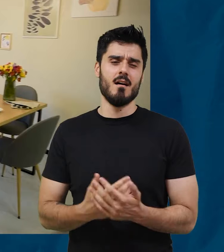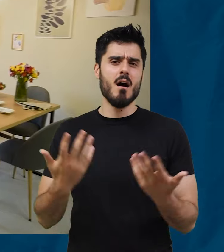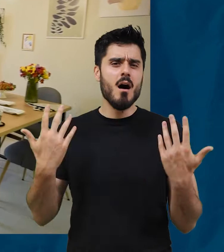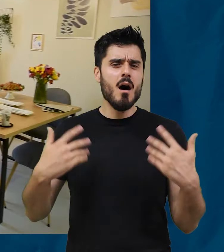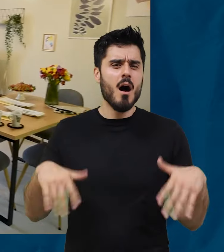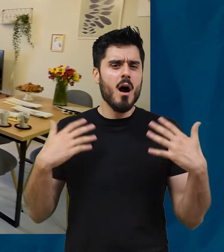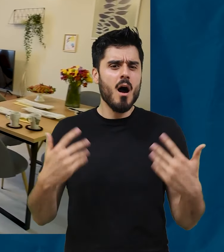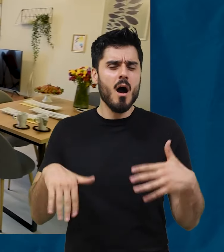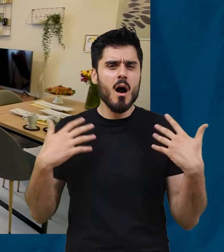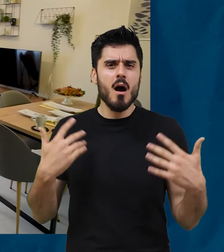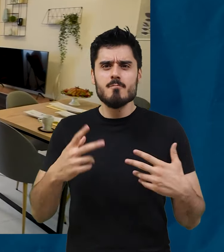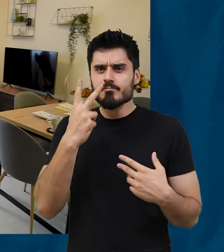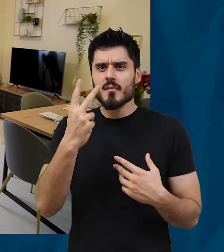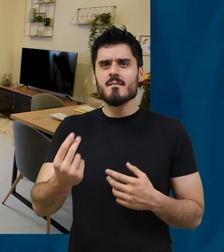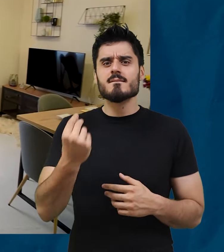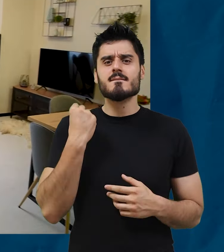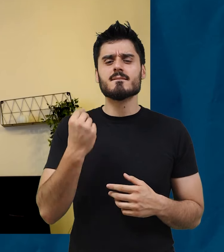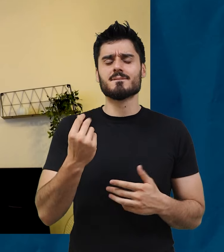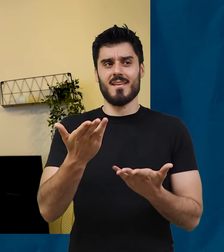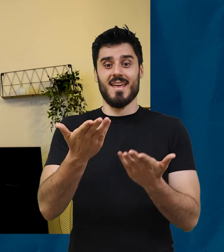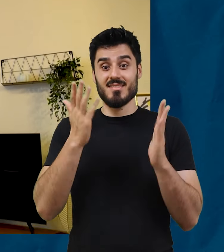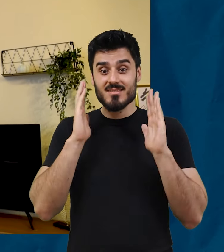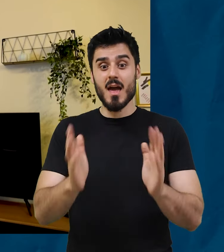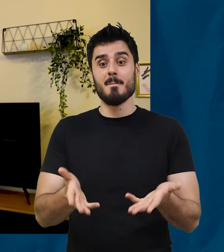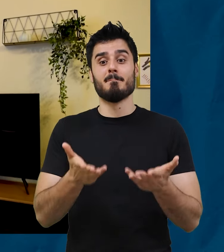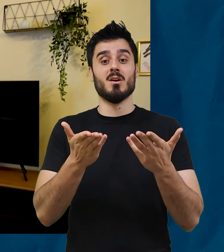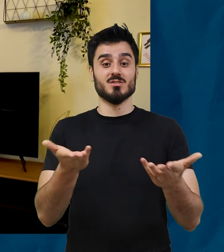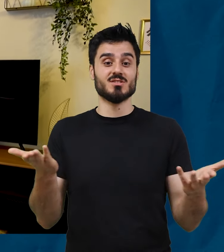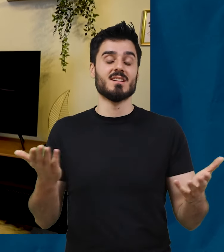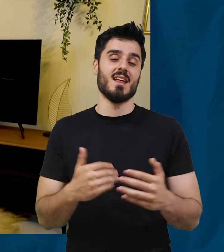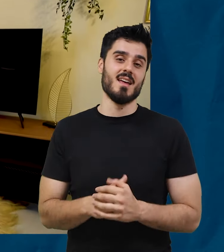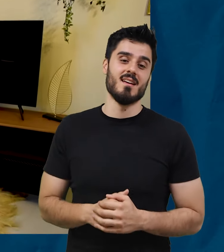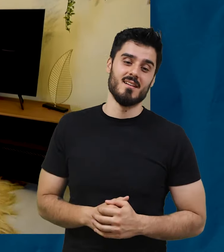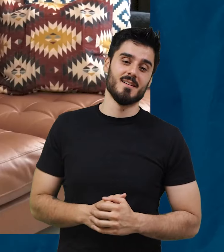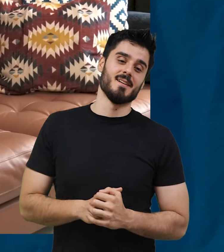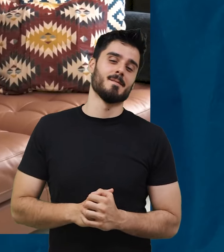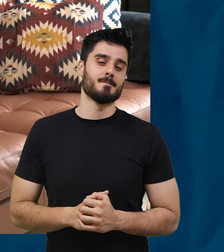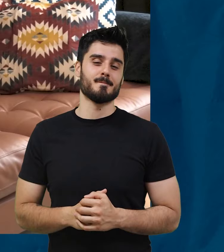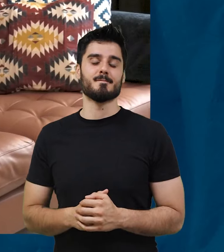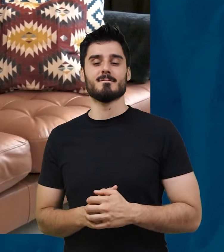Иха. Сега. Ето сега.